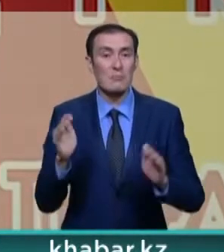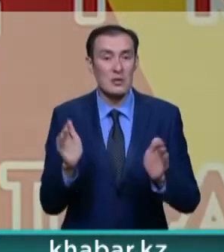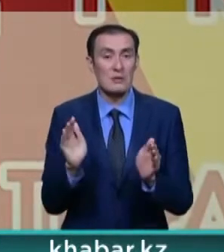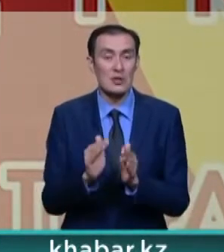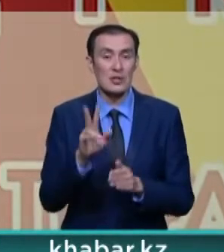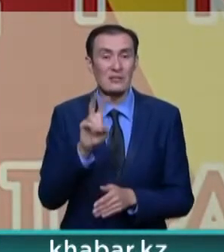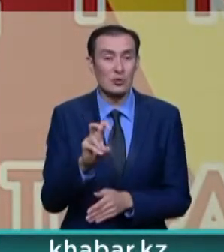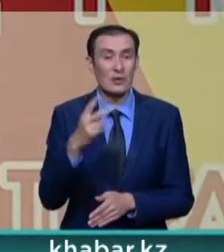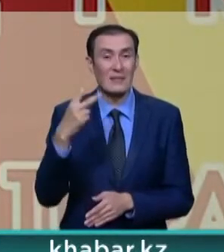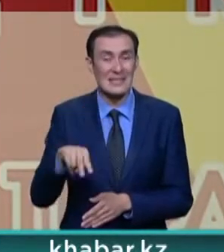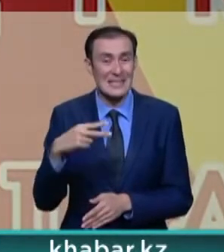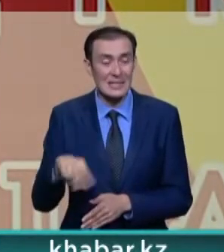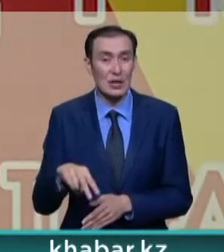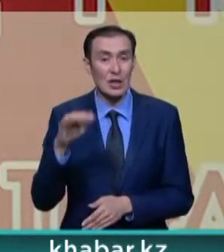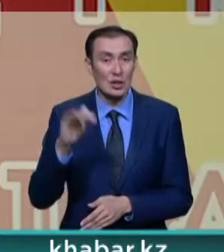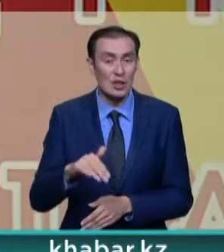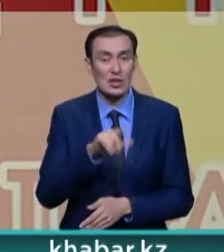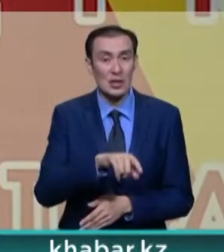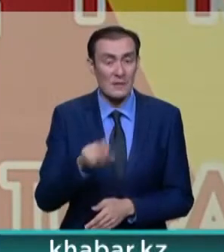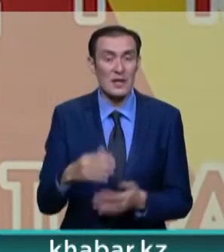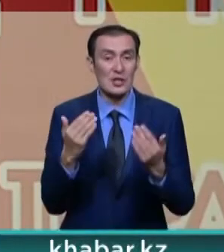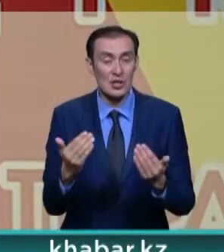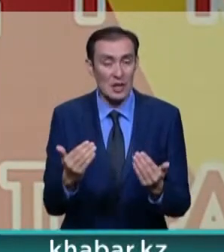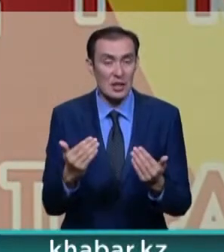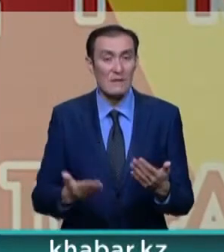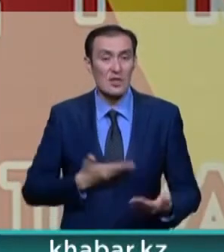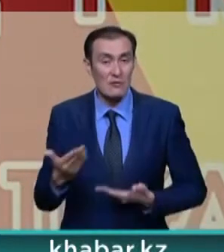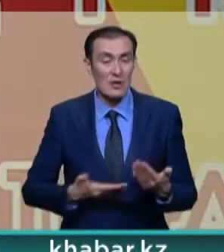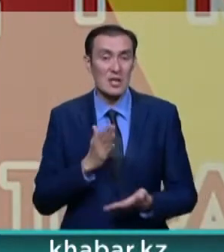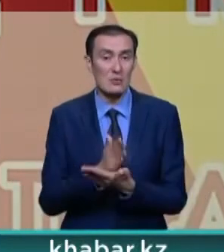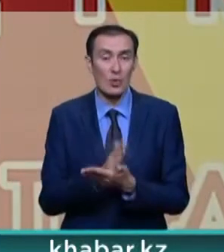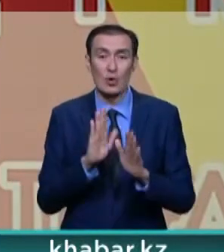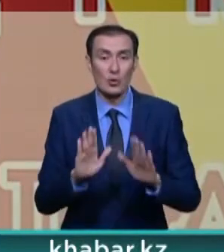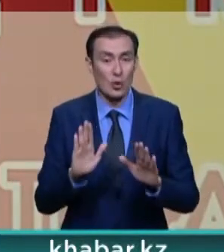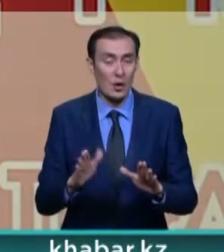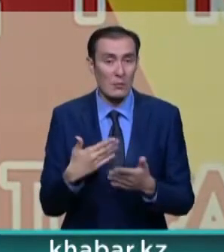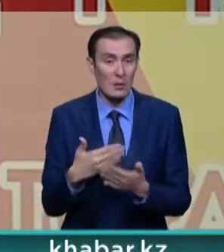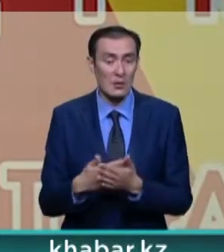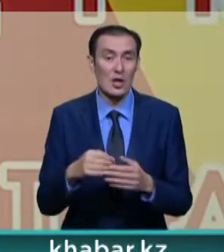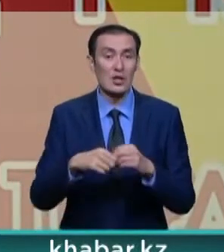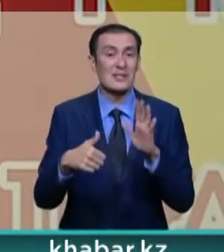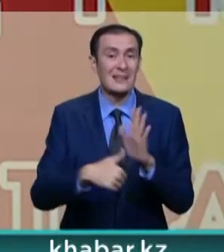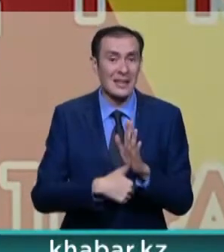Из 220 тысяч человек сегодня в живых остались только порядка 16 тысяч.